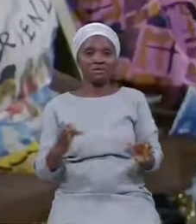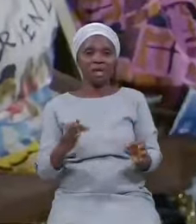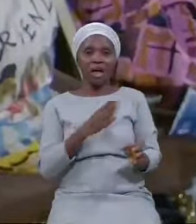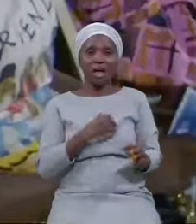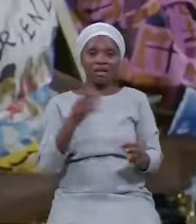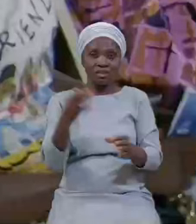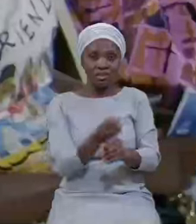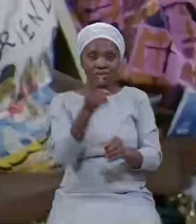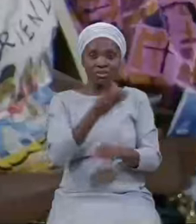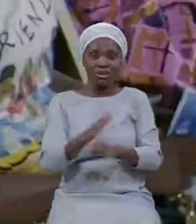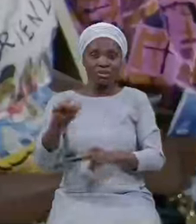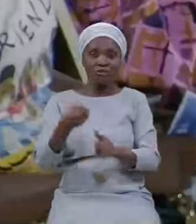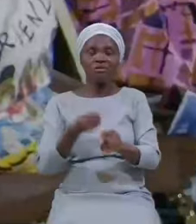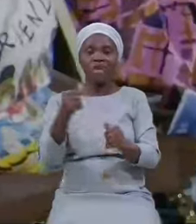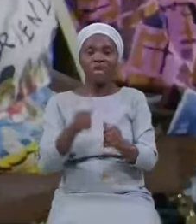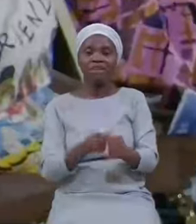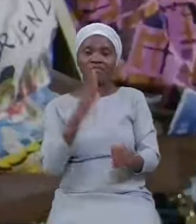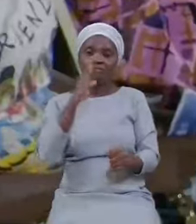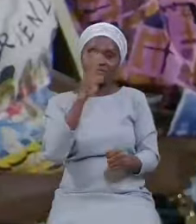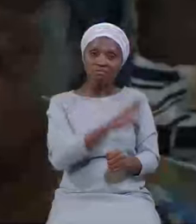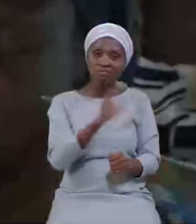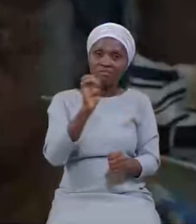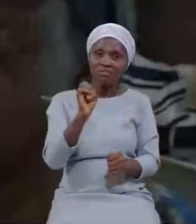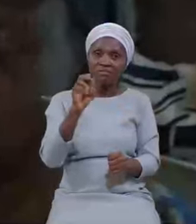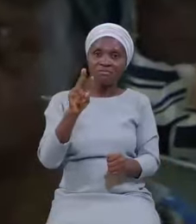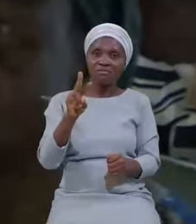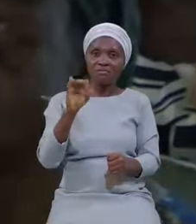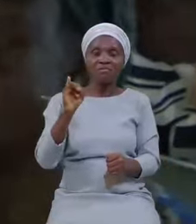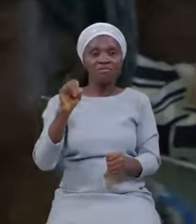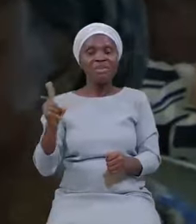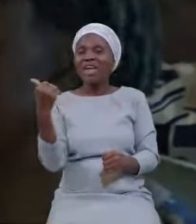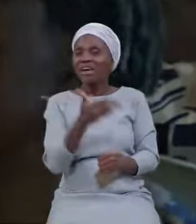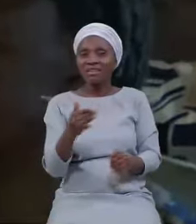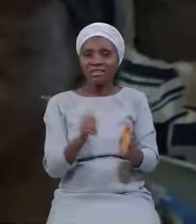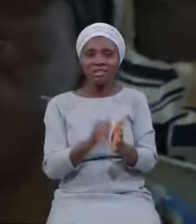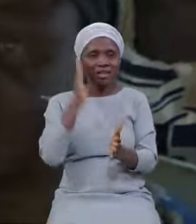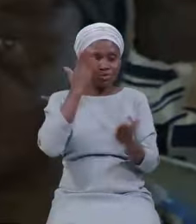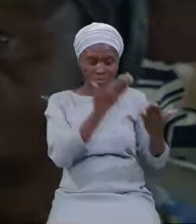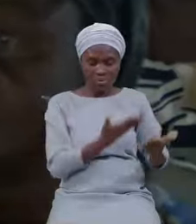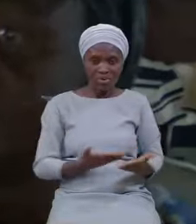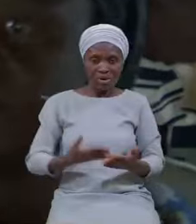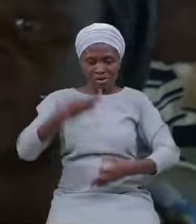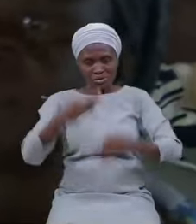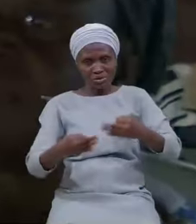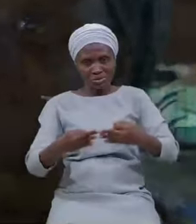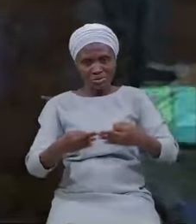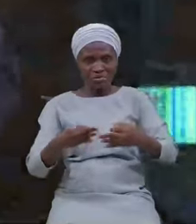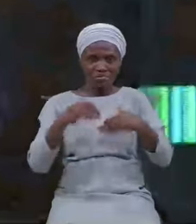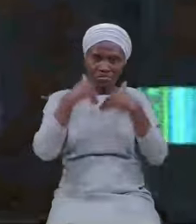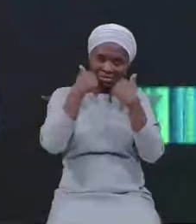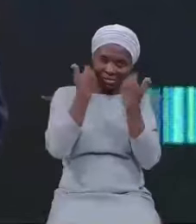pourra causer le jugement, la disgrâce, la dégradation de ta vie. Il ôte tout